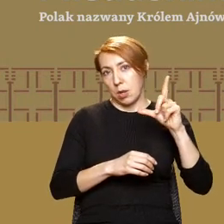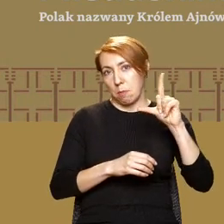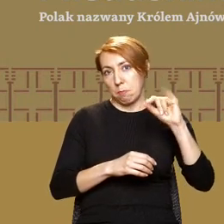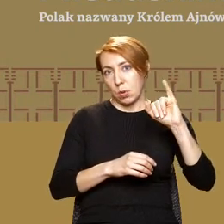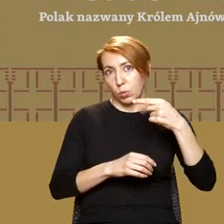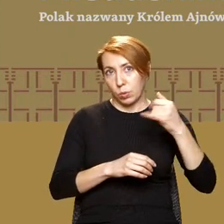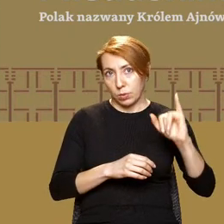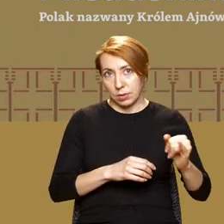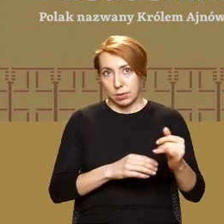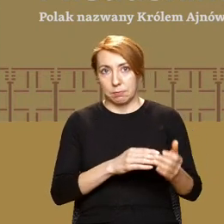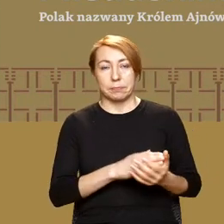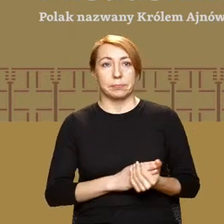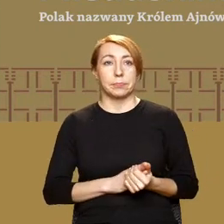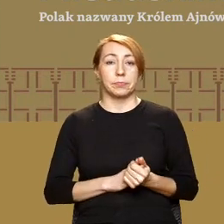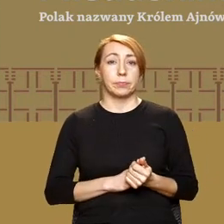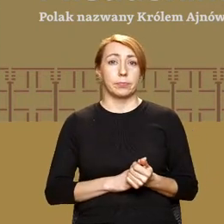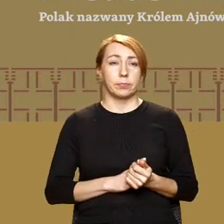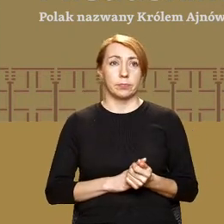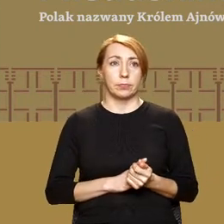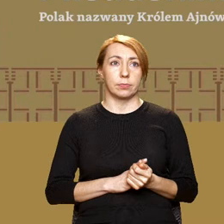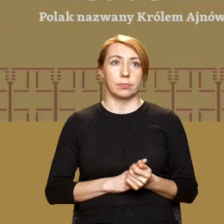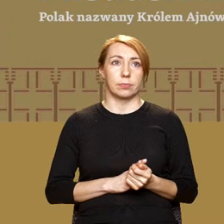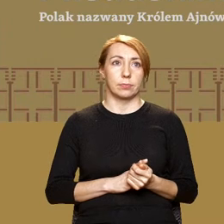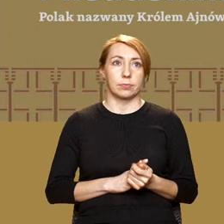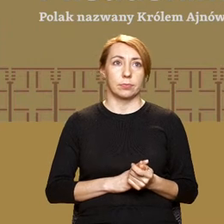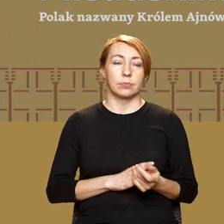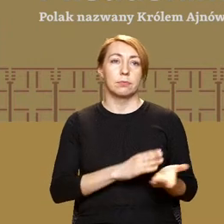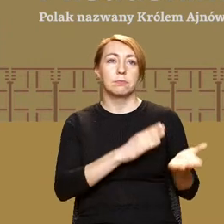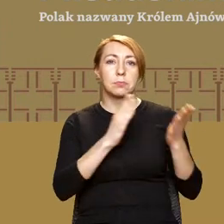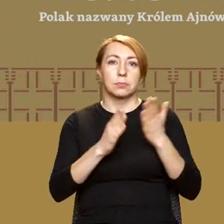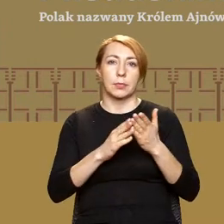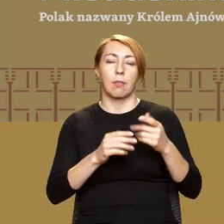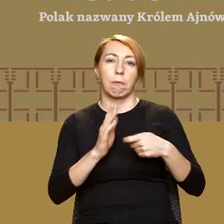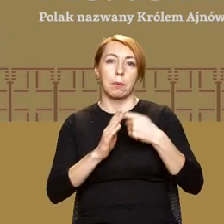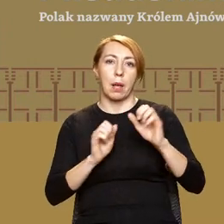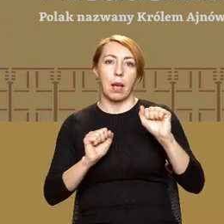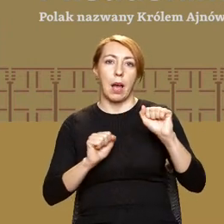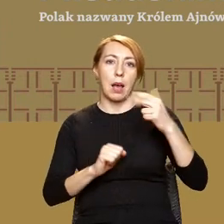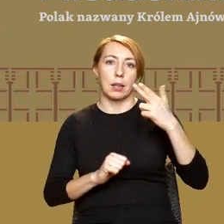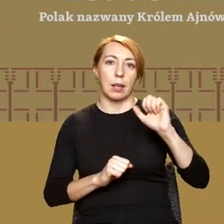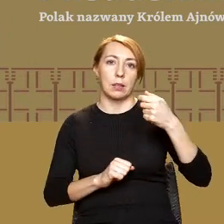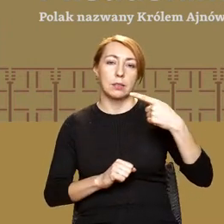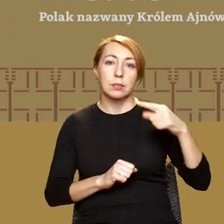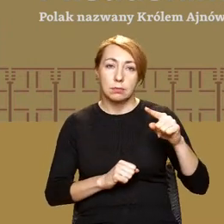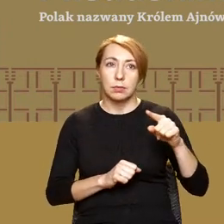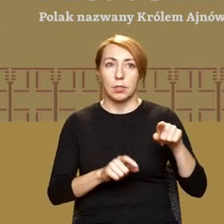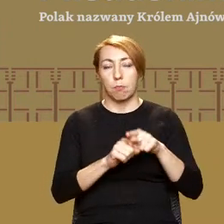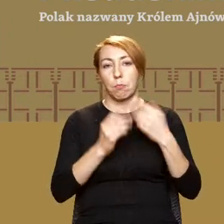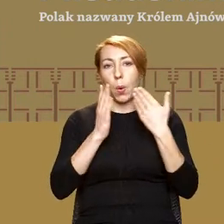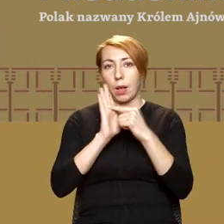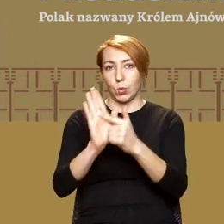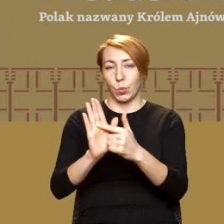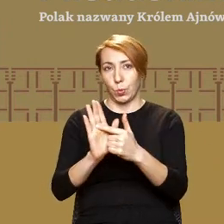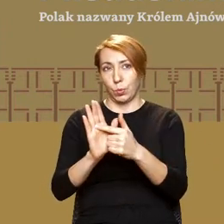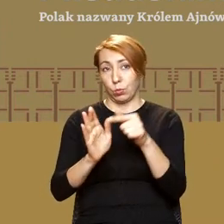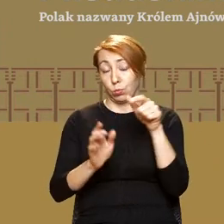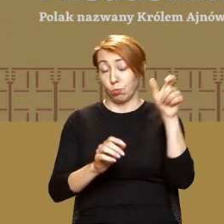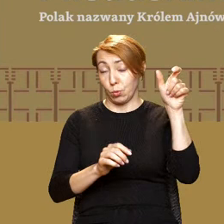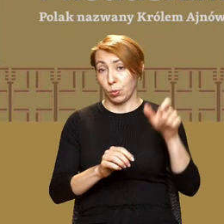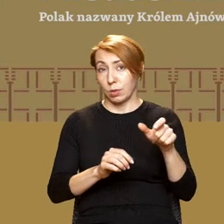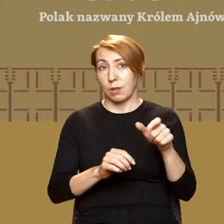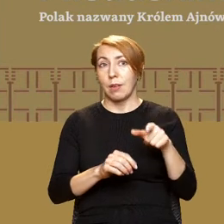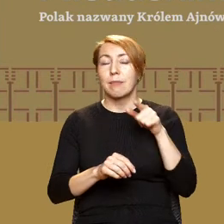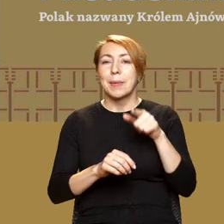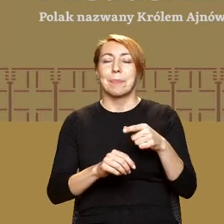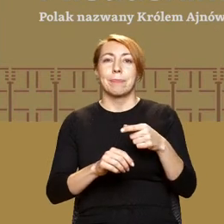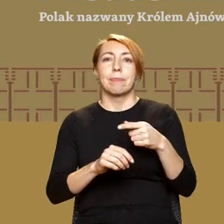Akan, prawda, która może bardziej przybliża popularyzatorsko tę postać. Więc uważam, że o Piłsudskim jest dyskusja i